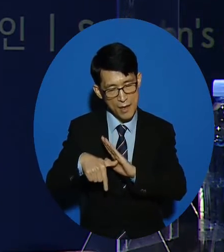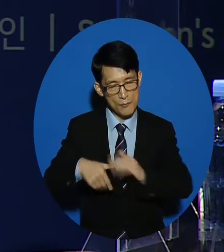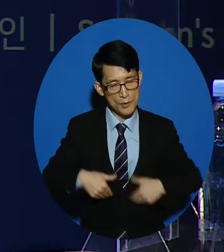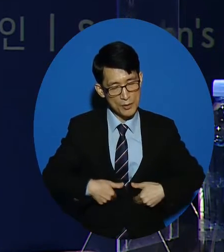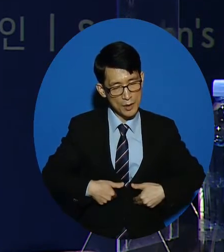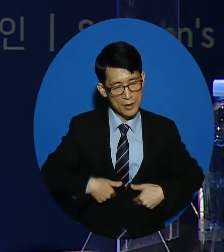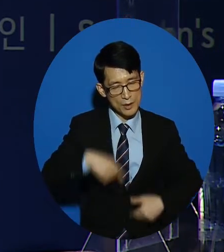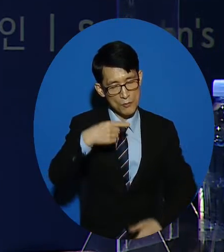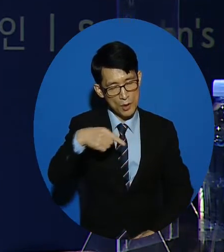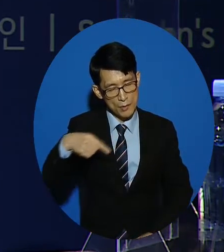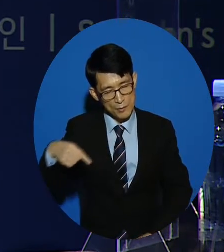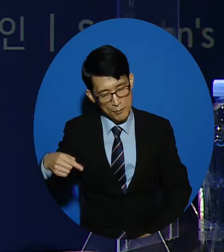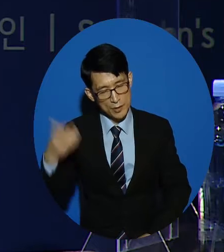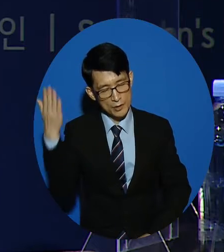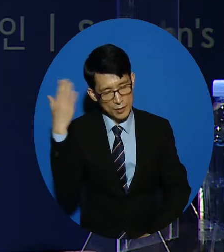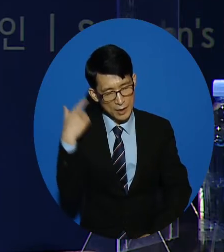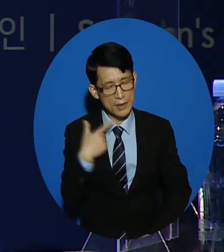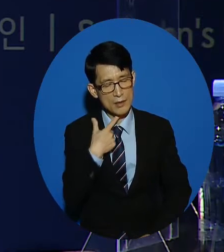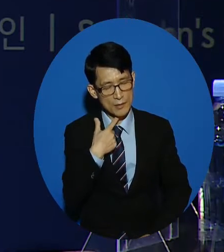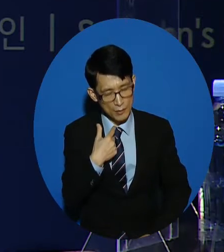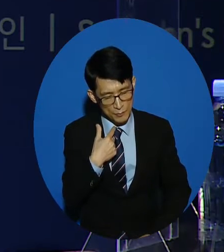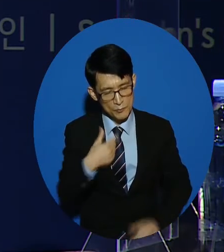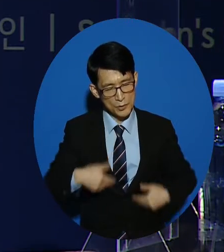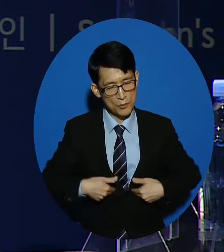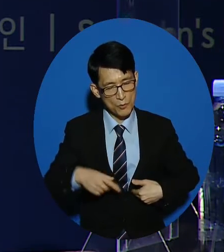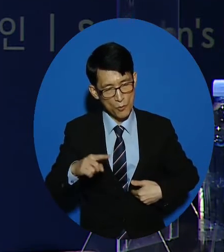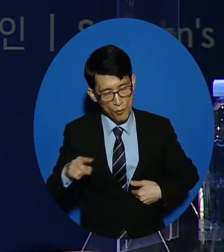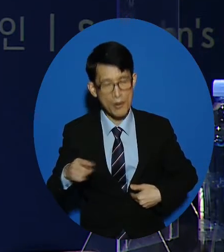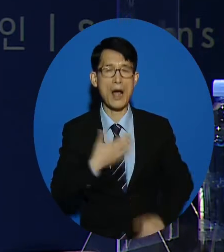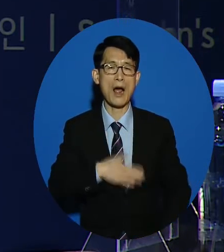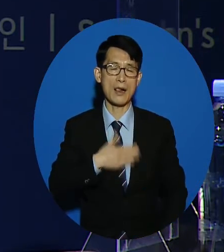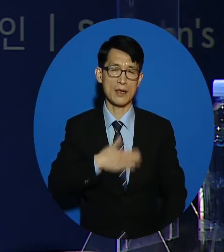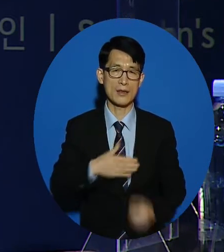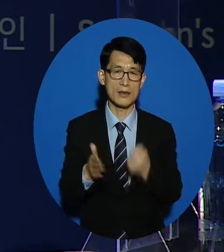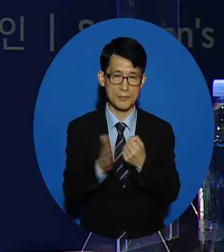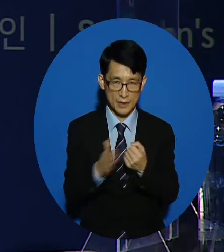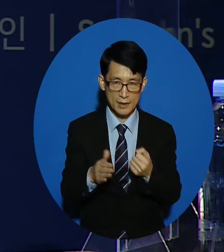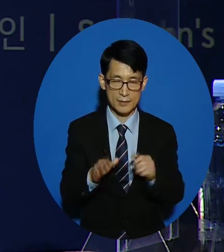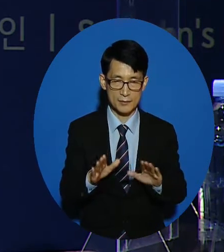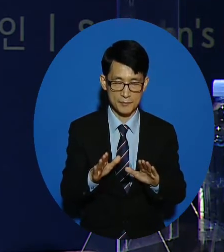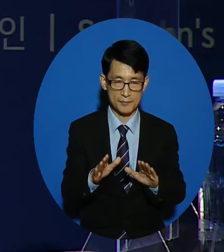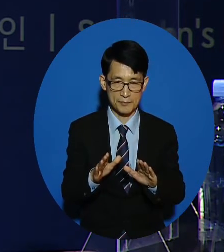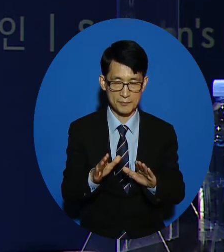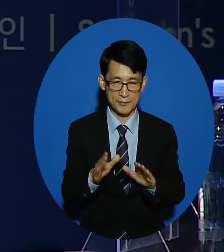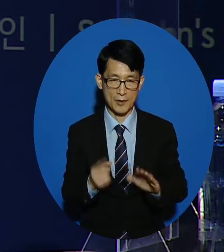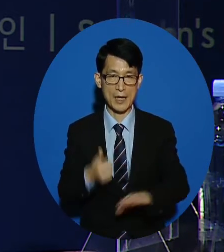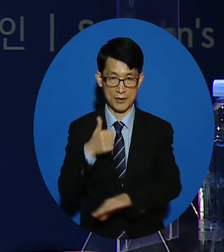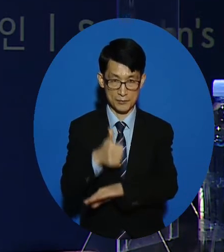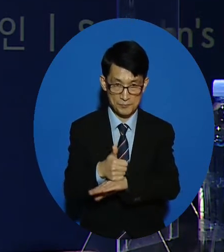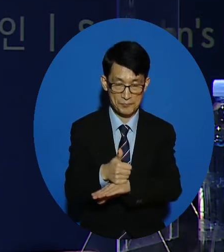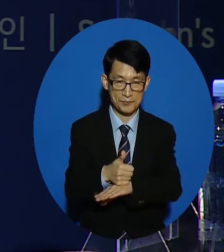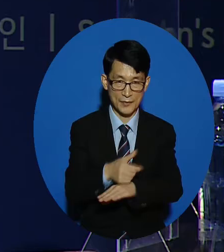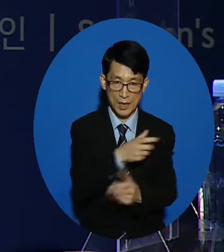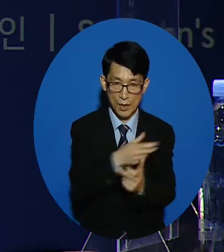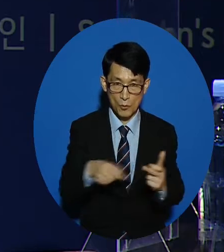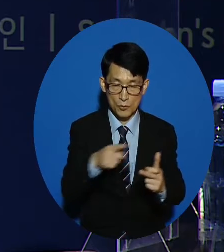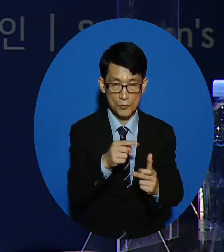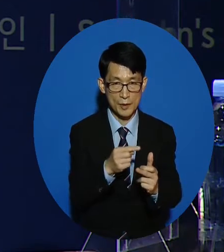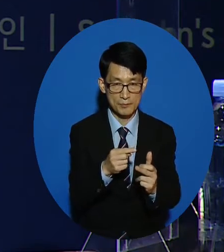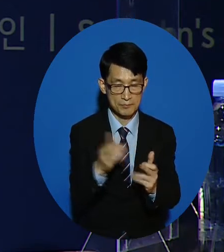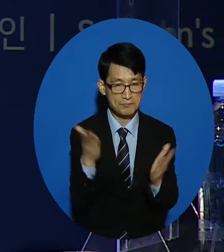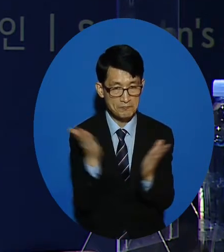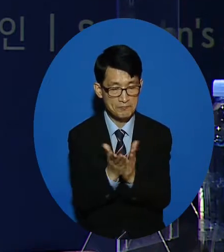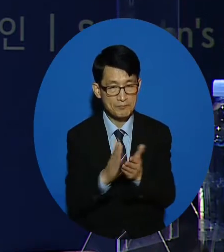것인가 피부로 느꼈기 때문에 이 자리에 와서 그러면은 이 강원도의 맞춤형